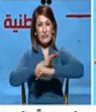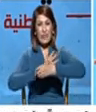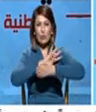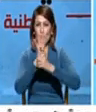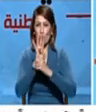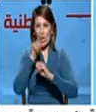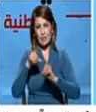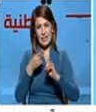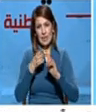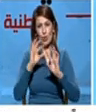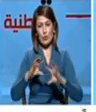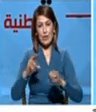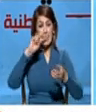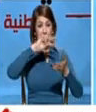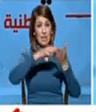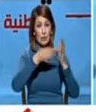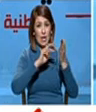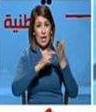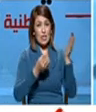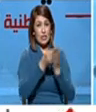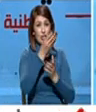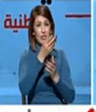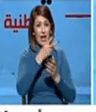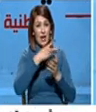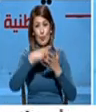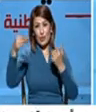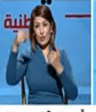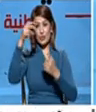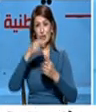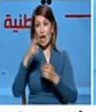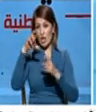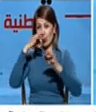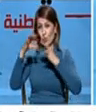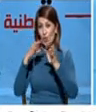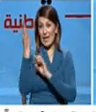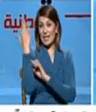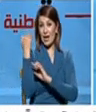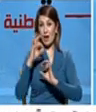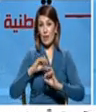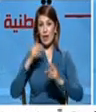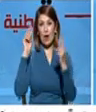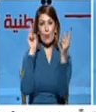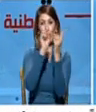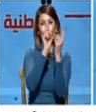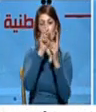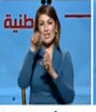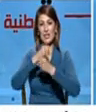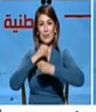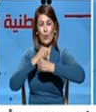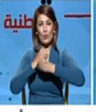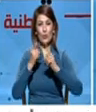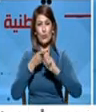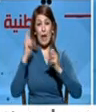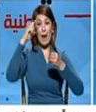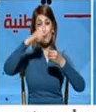ذكرنا بكل تطبيقا اه بوتين اللي هي موجهه معناه الحرفيين كما